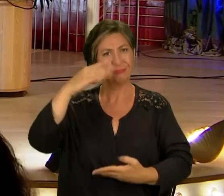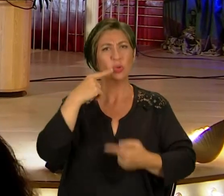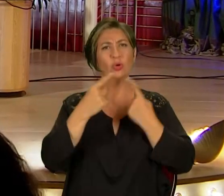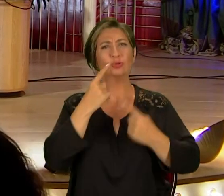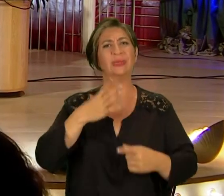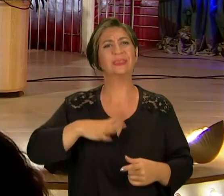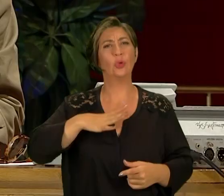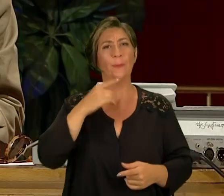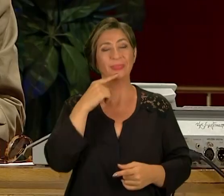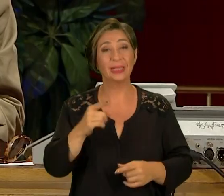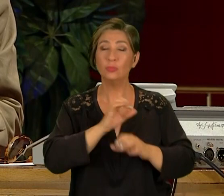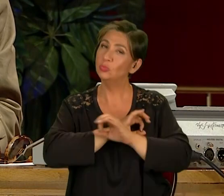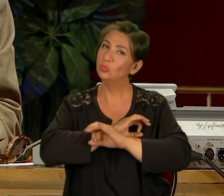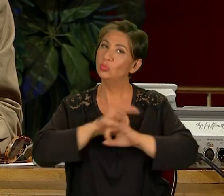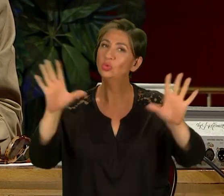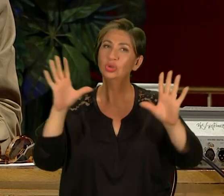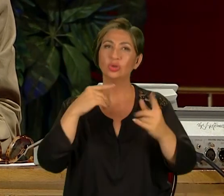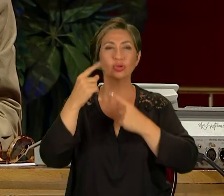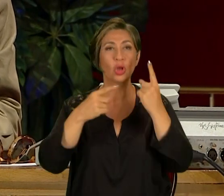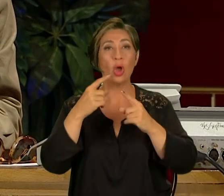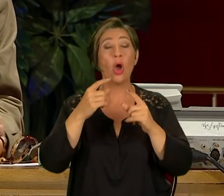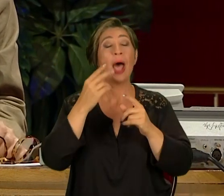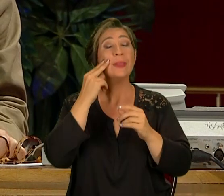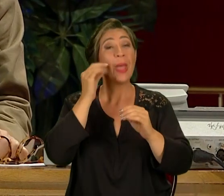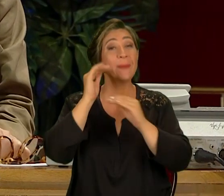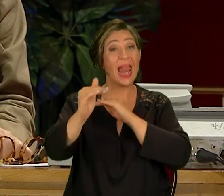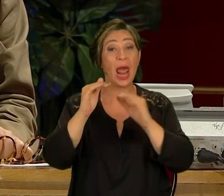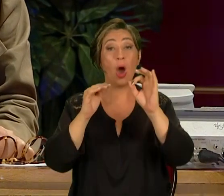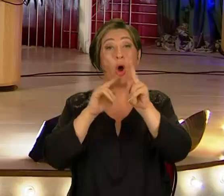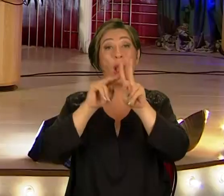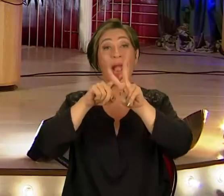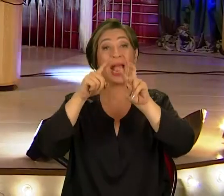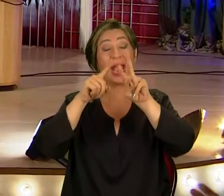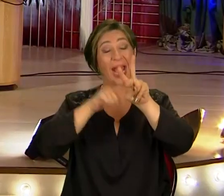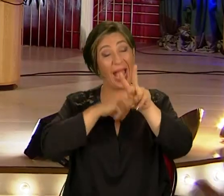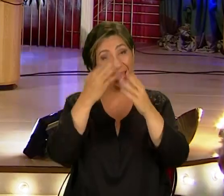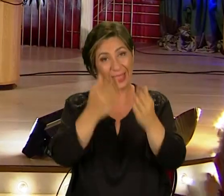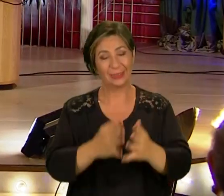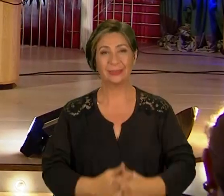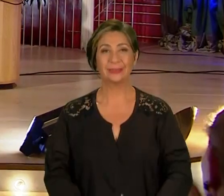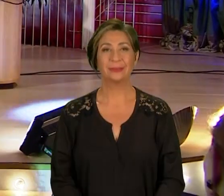ettireceğim ve müthiş söz ettiriyor. Hanımlar, beyler, Okay Barış!